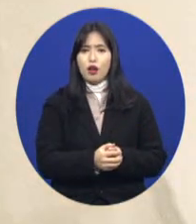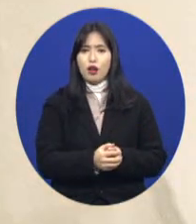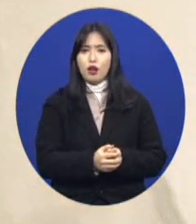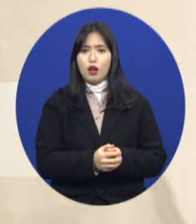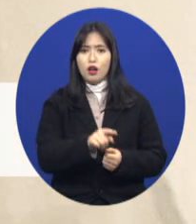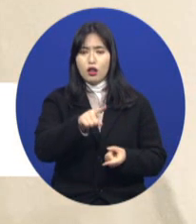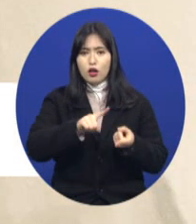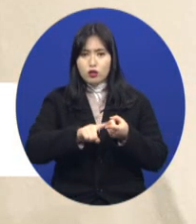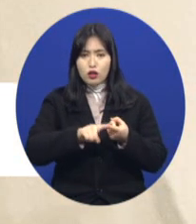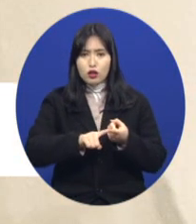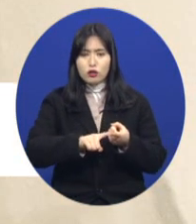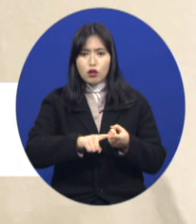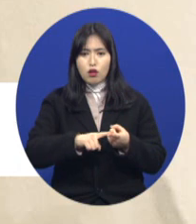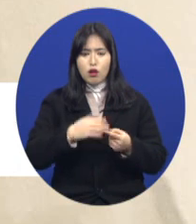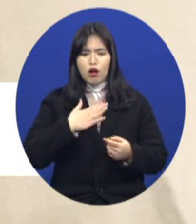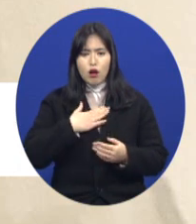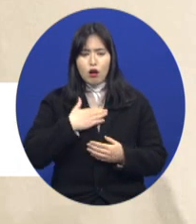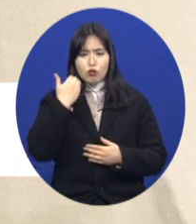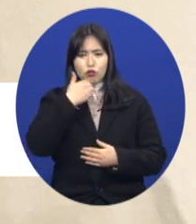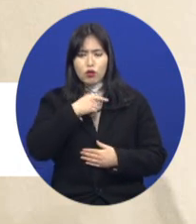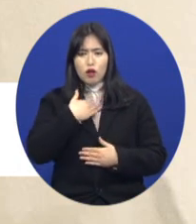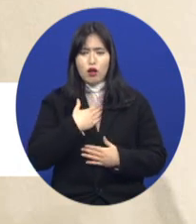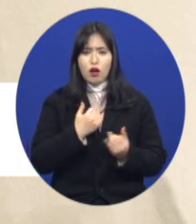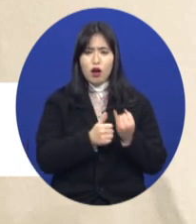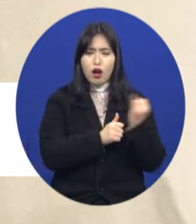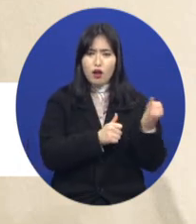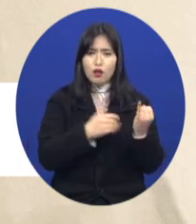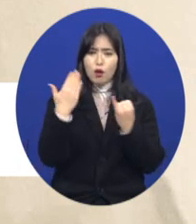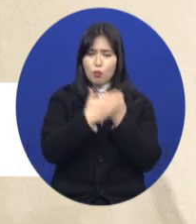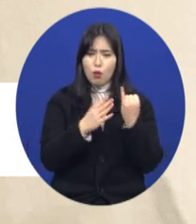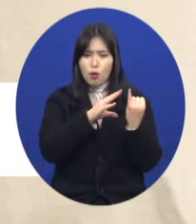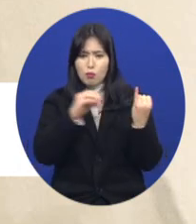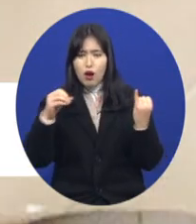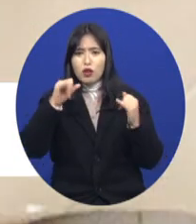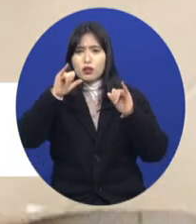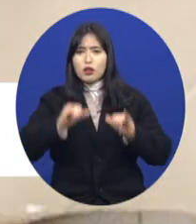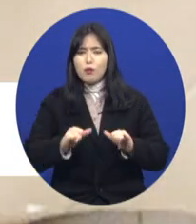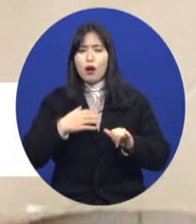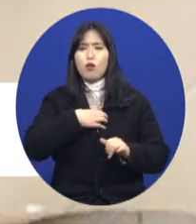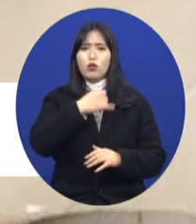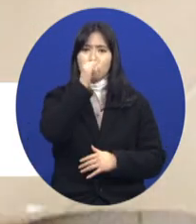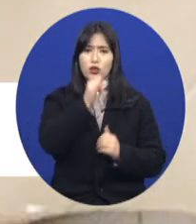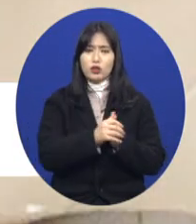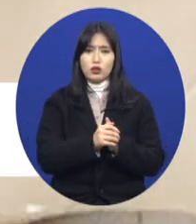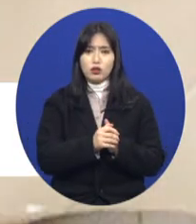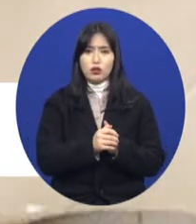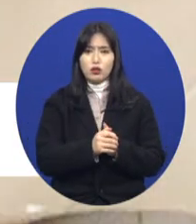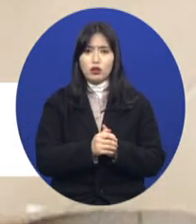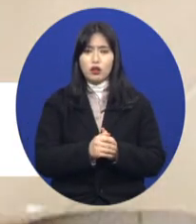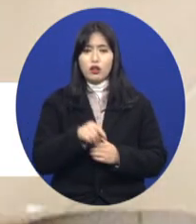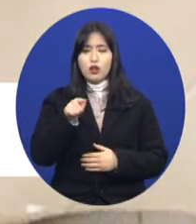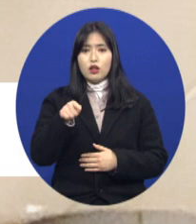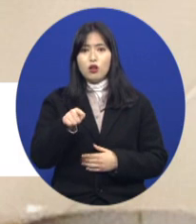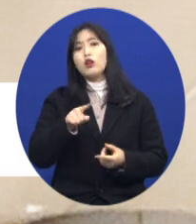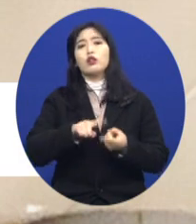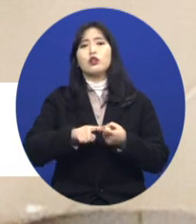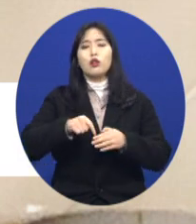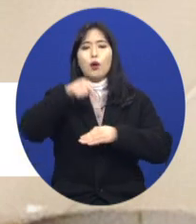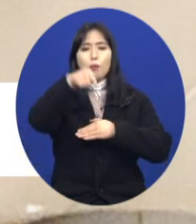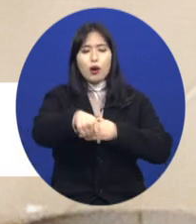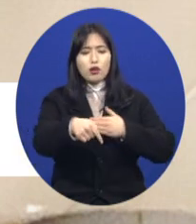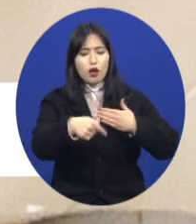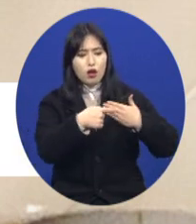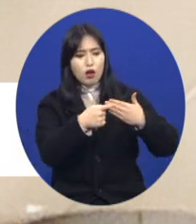아 제 허벅지가 페 아아 뭐 이런거 음 학생 해골 엄청 리니지 2 에서 일이